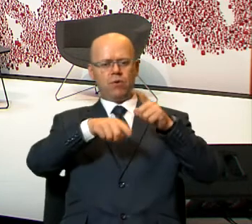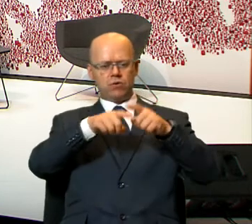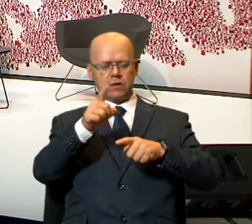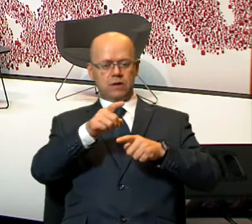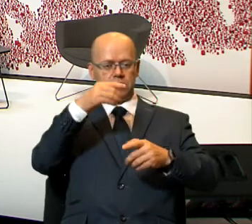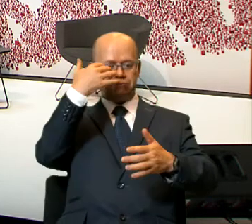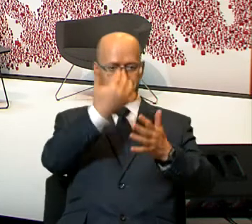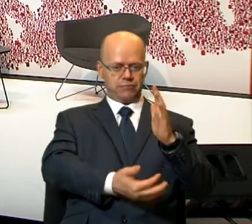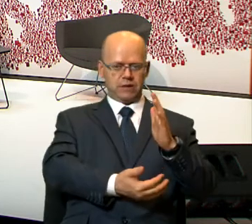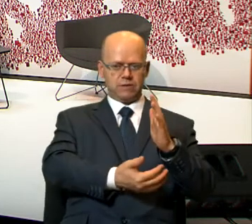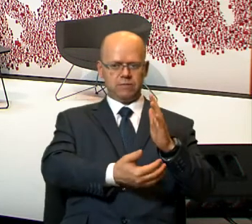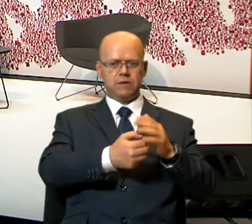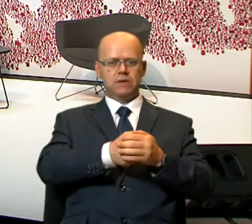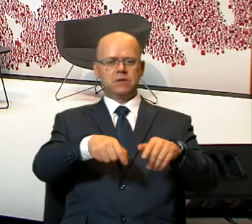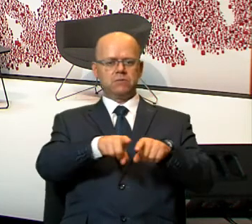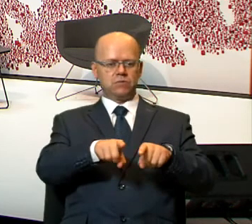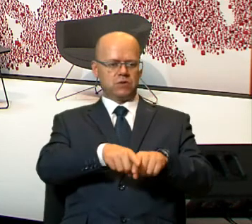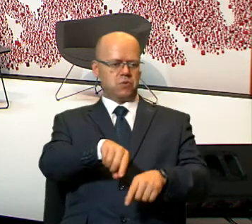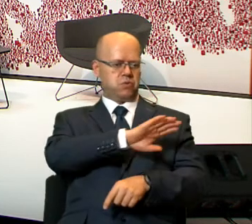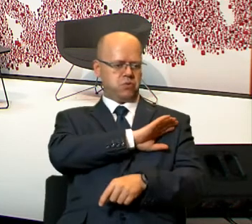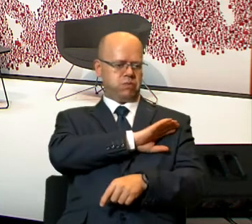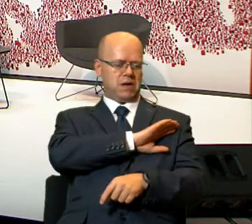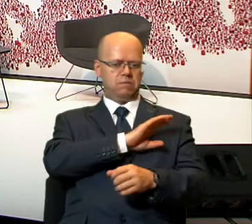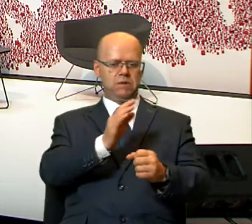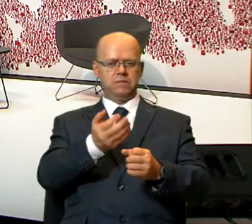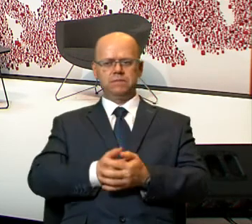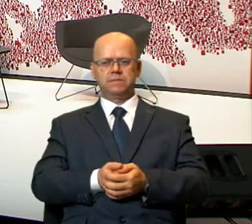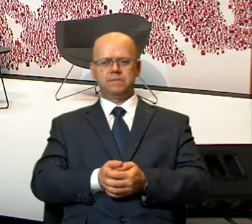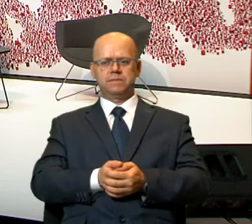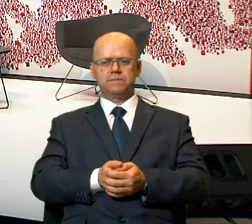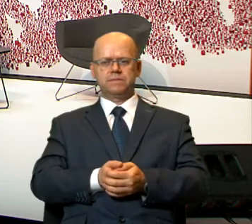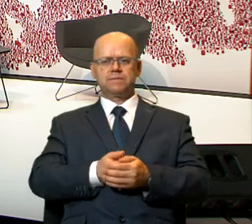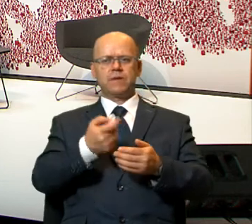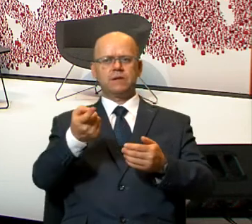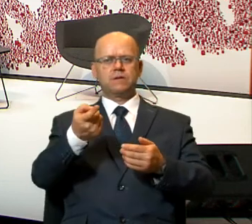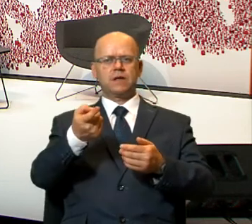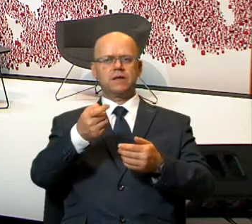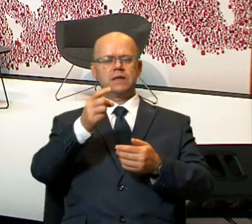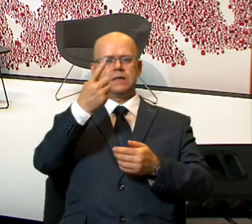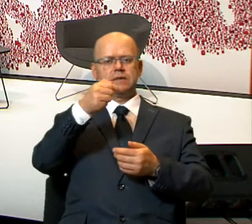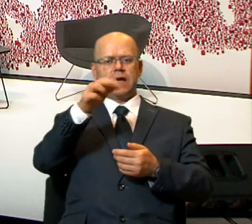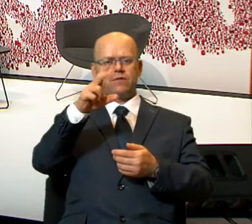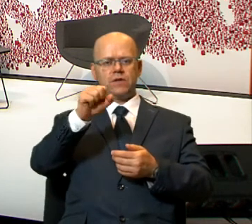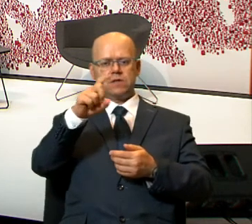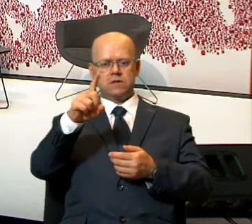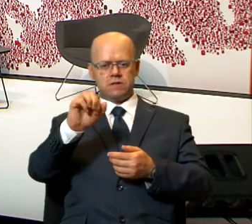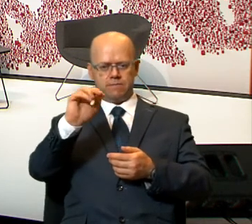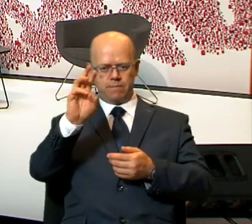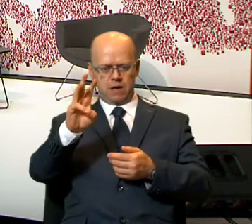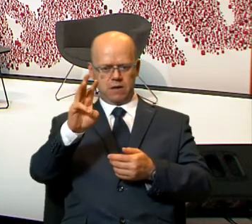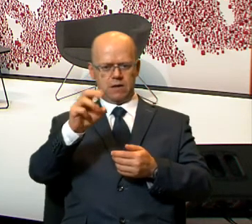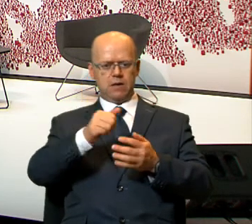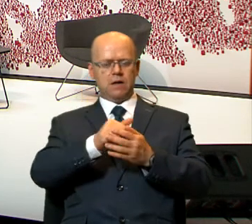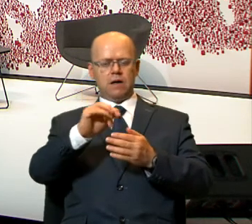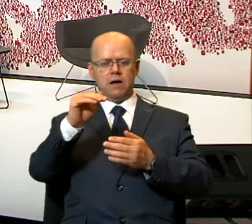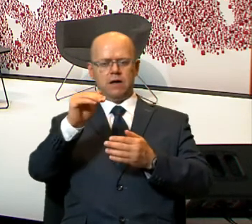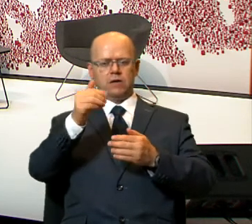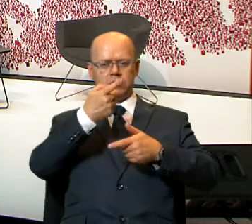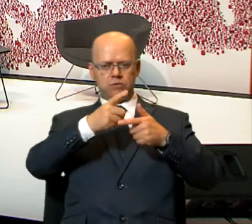przegrywamy, to wymieramy po prostu. Darwinizm społeczny miał taką tradycję. A więc mamy tam różne korzenie lub też źródła